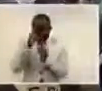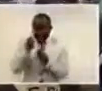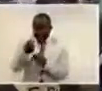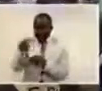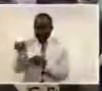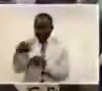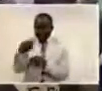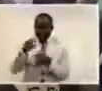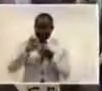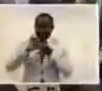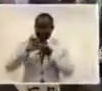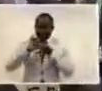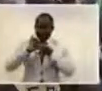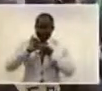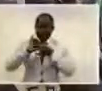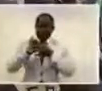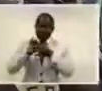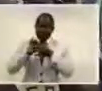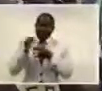makoperative turakorana